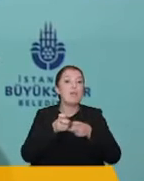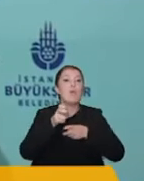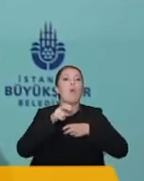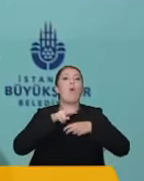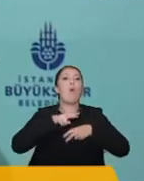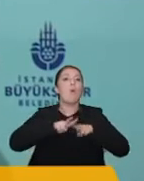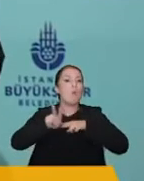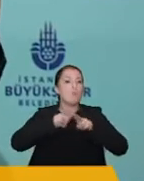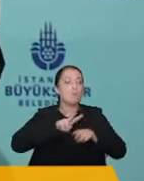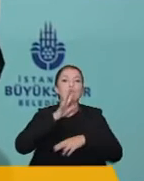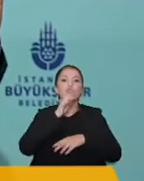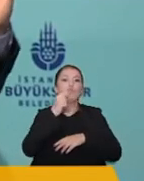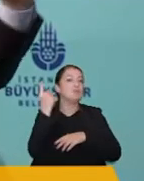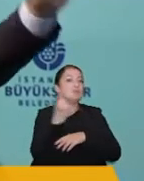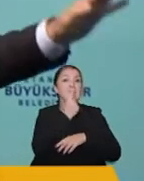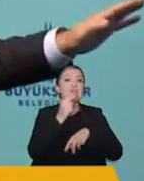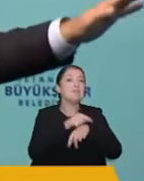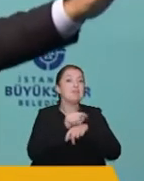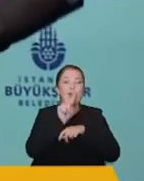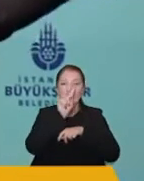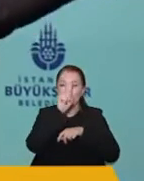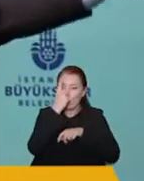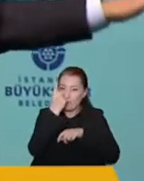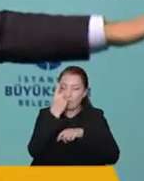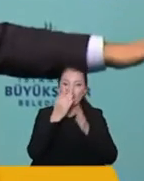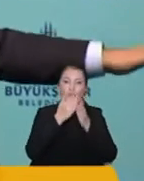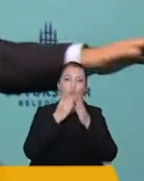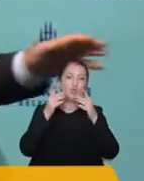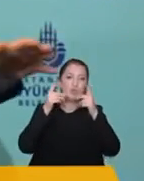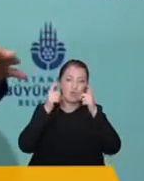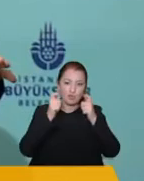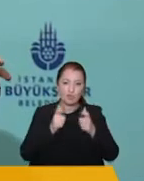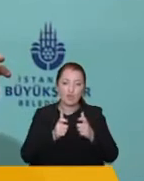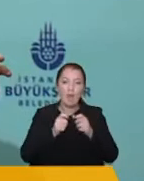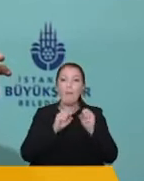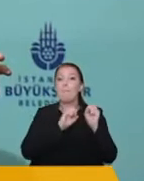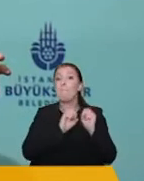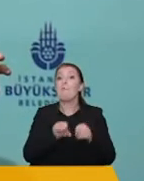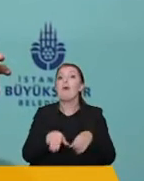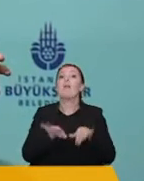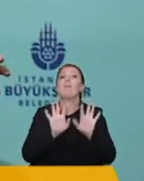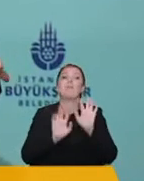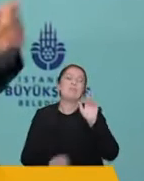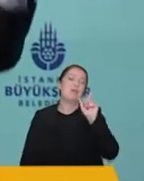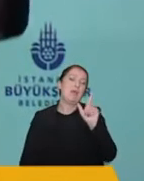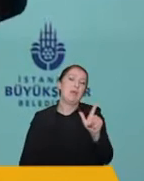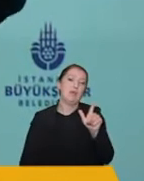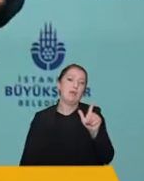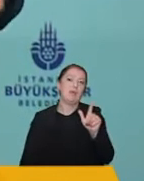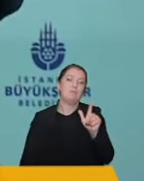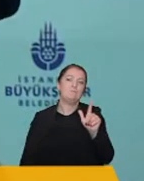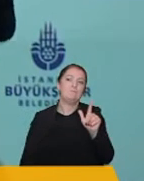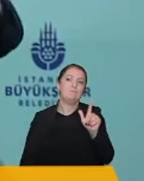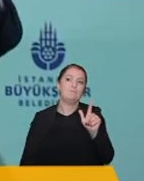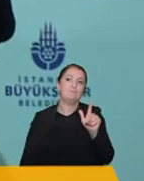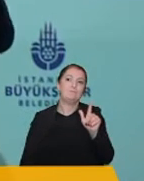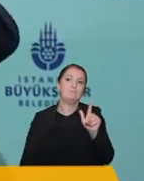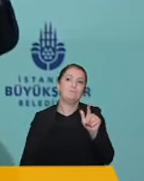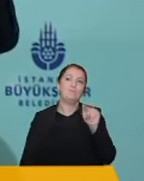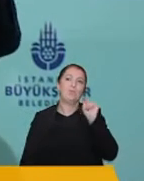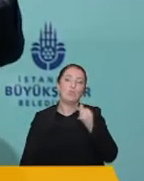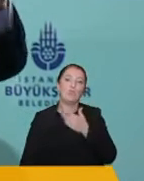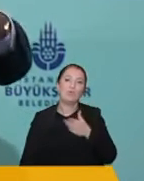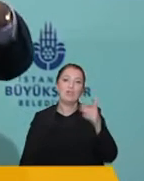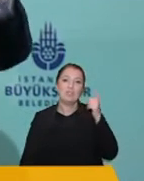ulaşımının hiçbir zaman tek başına büyük şehre bırakılmaması gerekir. Eğer bu